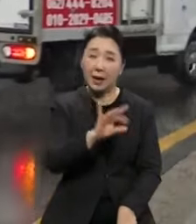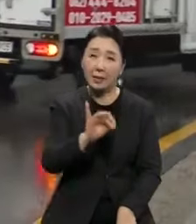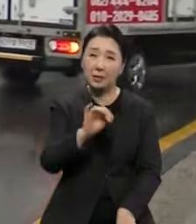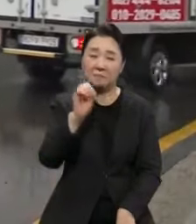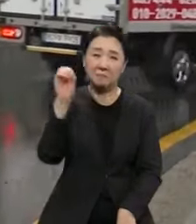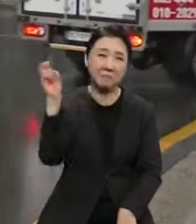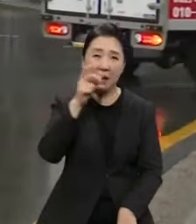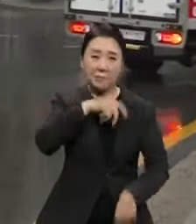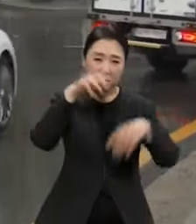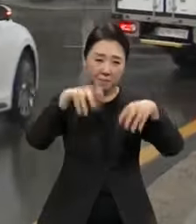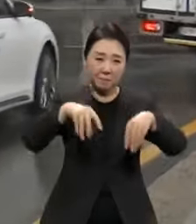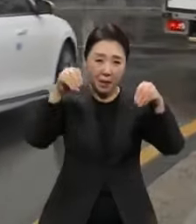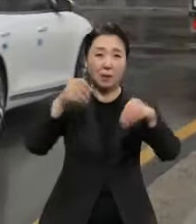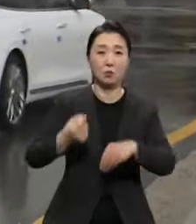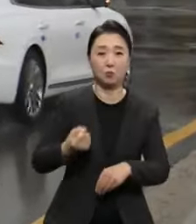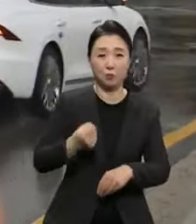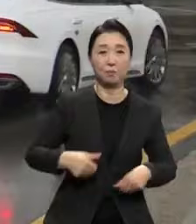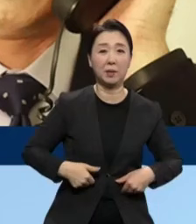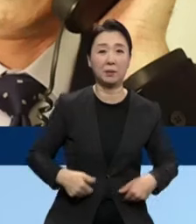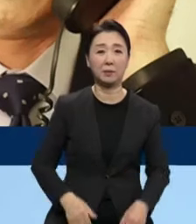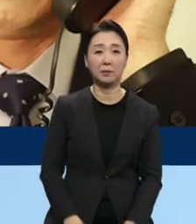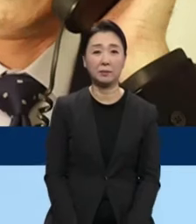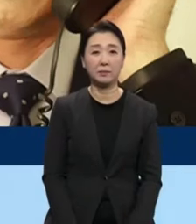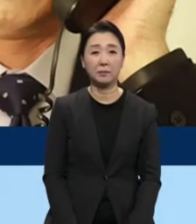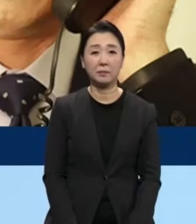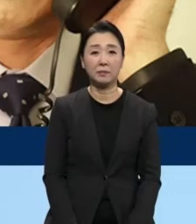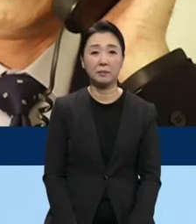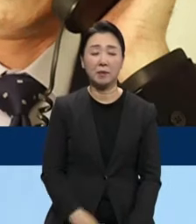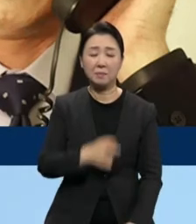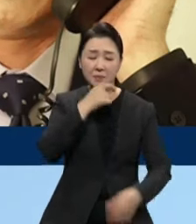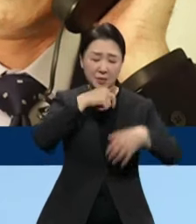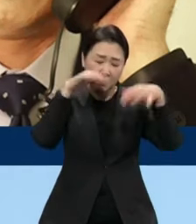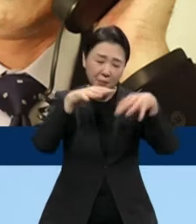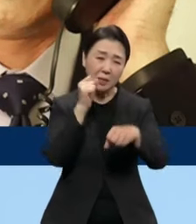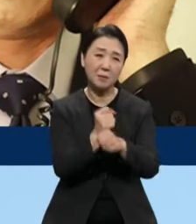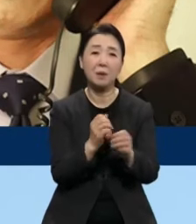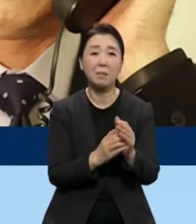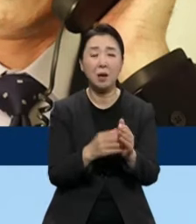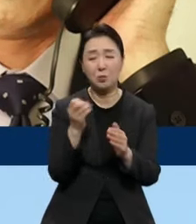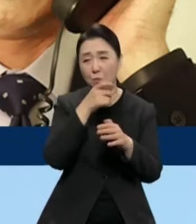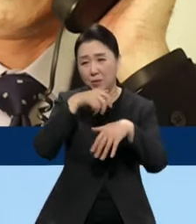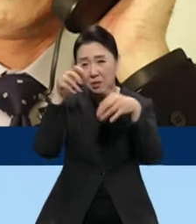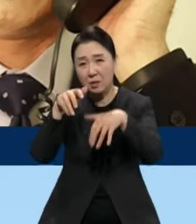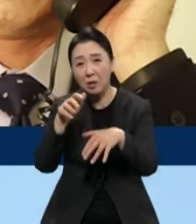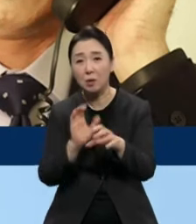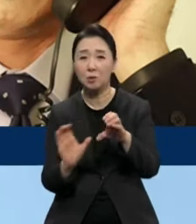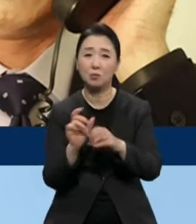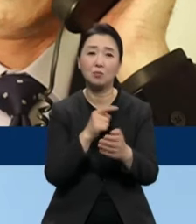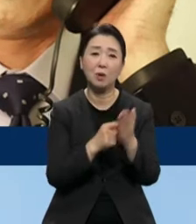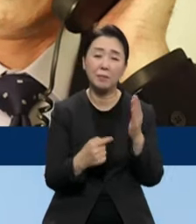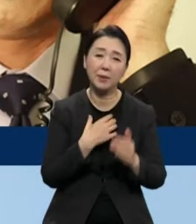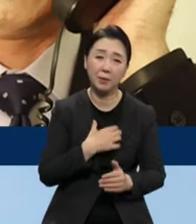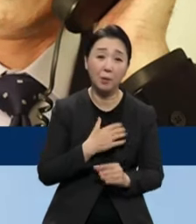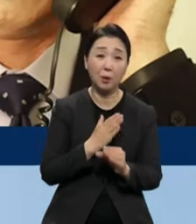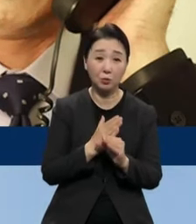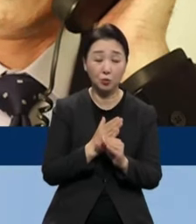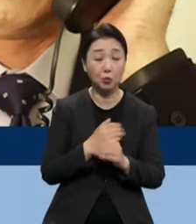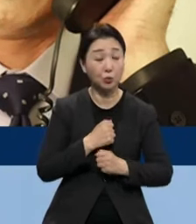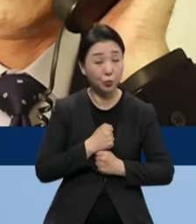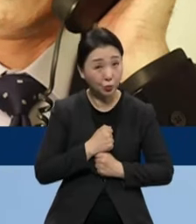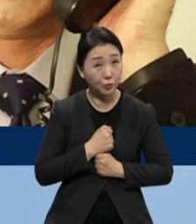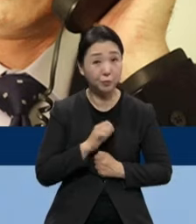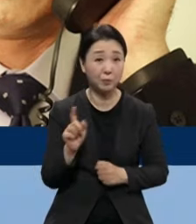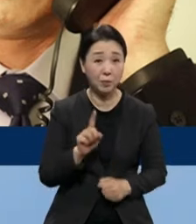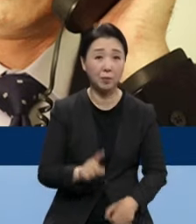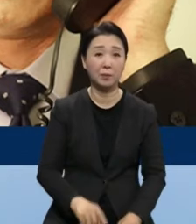우산은 챙기시는게 좋겠습니다네 이미 많은 비가 내린 뒤 또 오는 비여서 추가 피해도 우려되는데요 주의사항